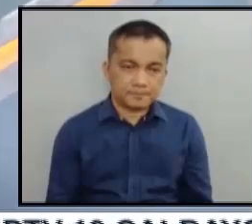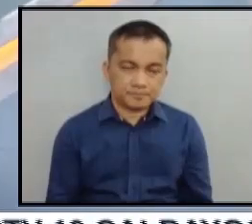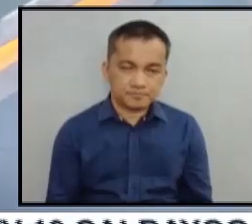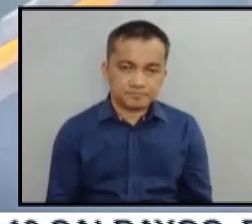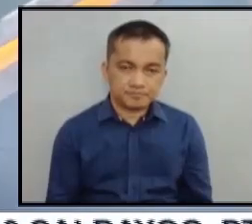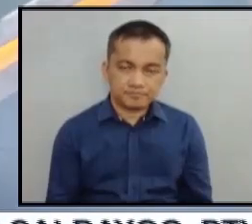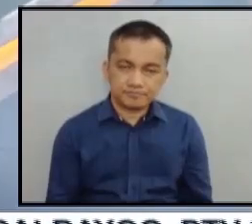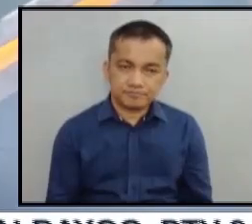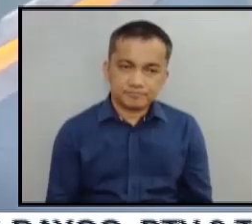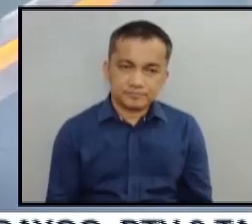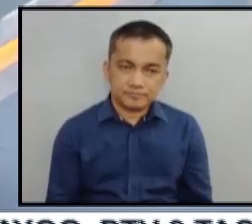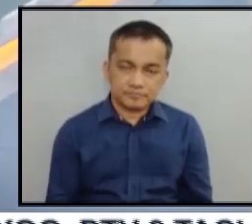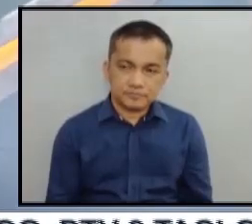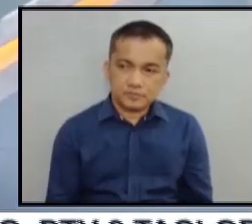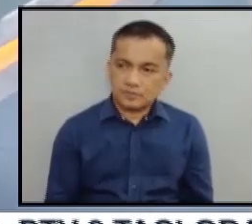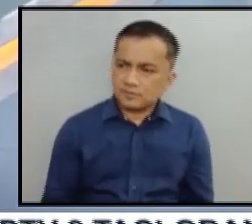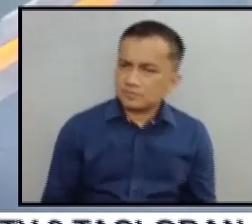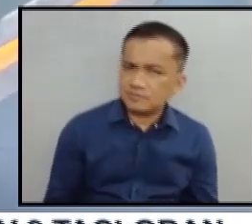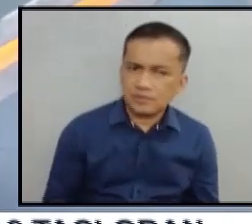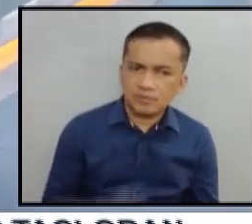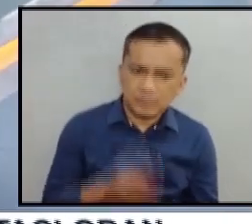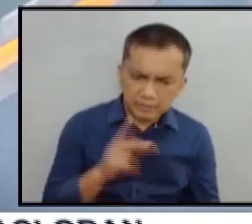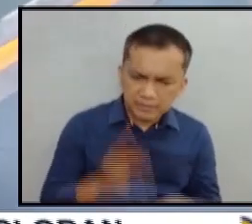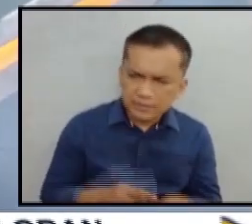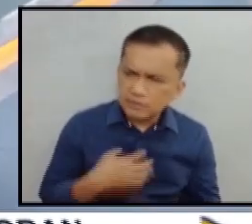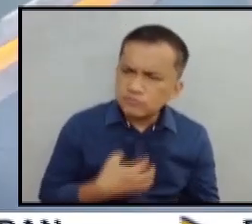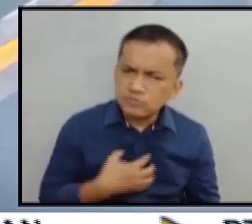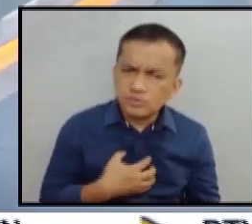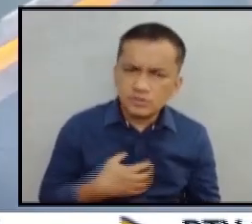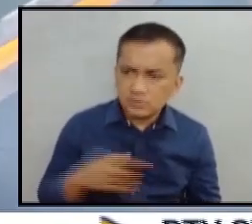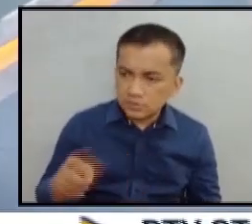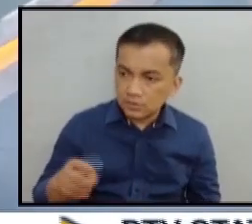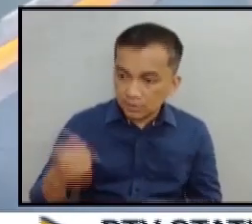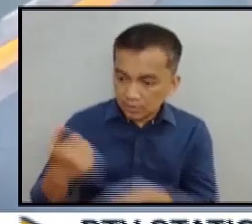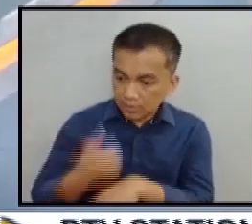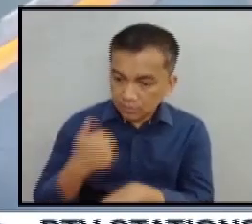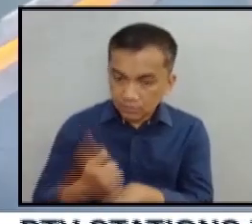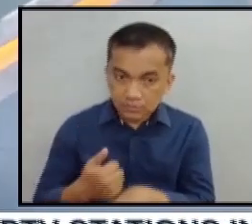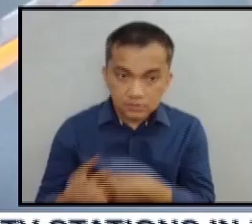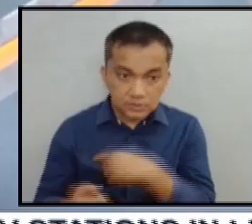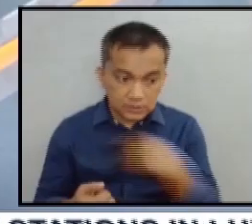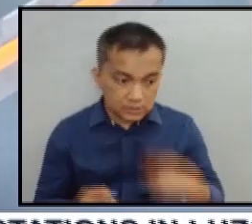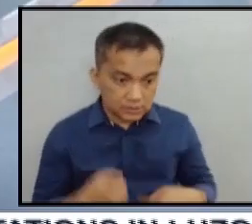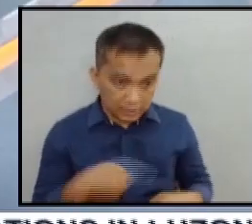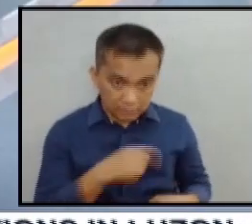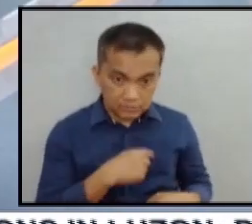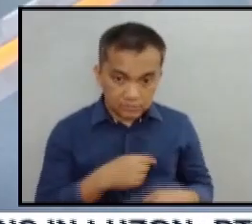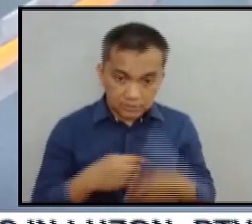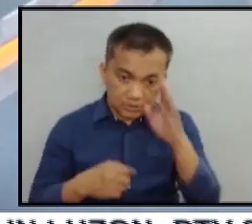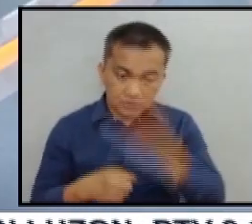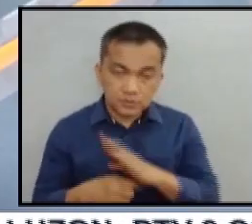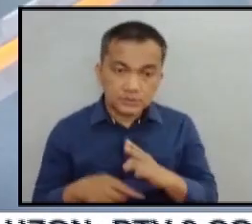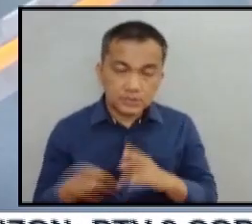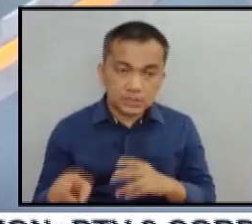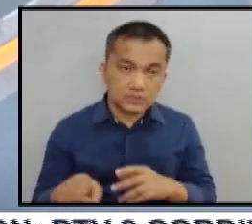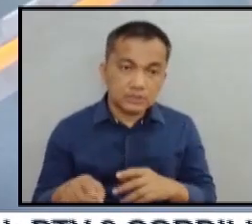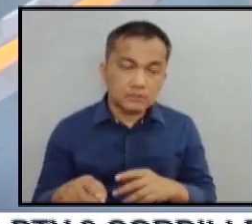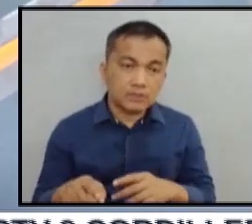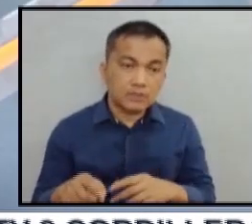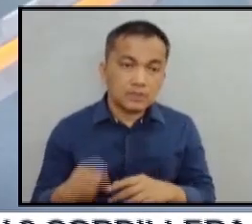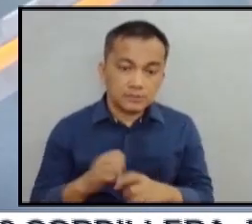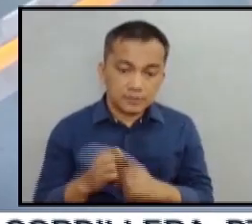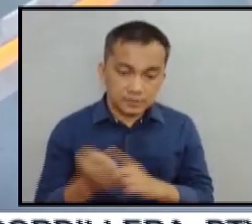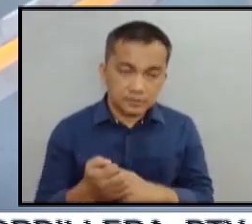Pinalagan ng Pilipinas ang akusasyon ng China na ang ating puwersa ang sumisira sa kalikasan sa West Philippine Sea. Kit ng National